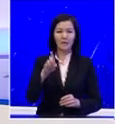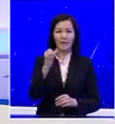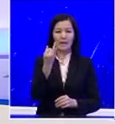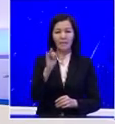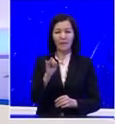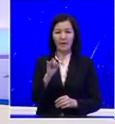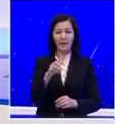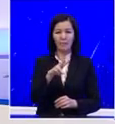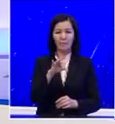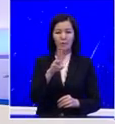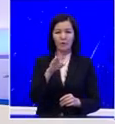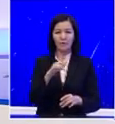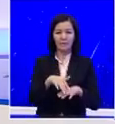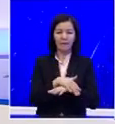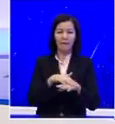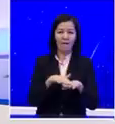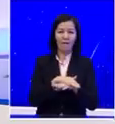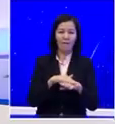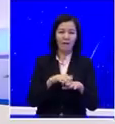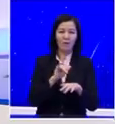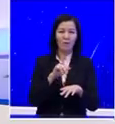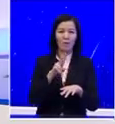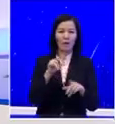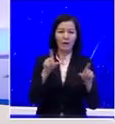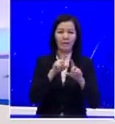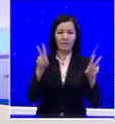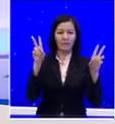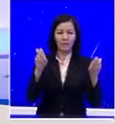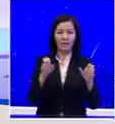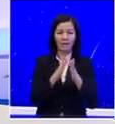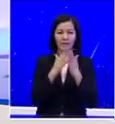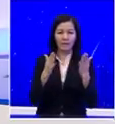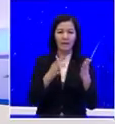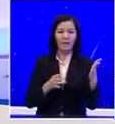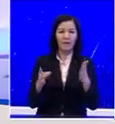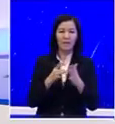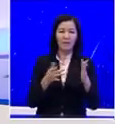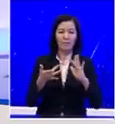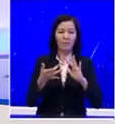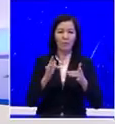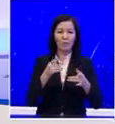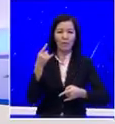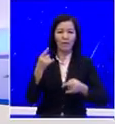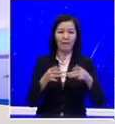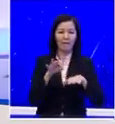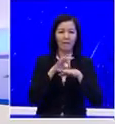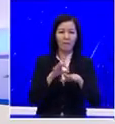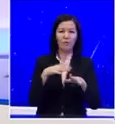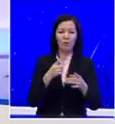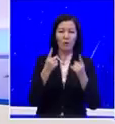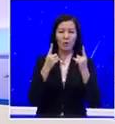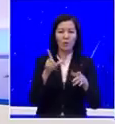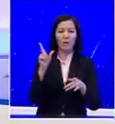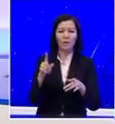Абай мұрасы, халық ұлағаты Сәкен Сейфуллин атындағы облыстық кітапханада республикалық онлайн конференция өтті. Ұлы